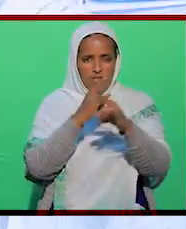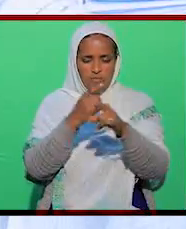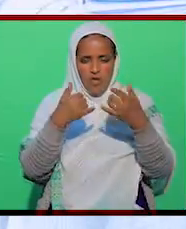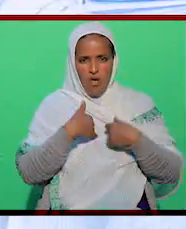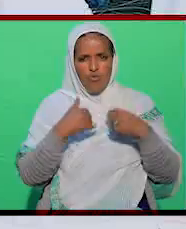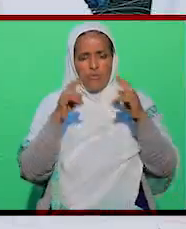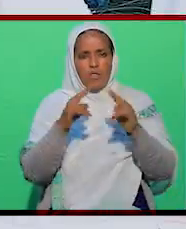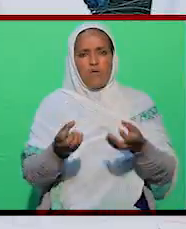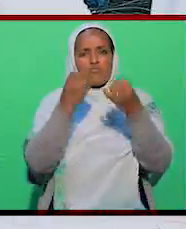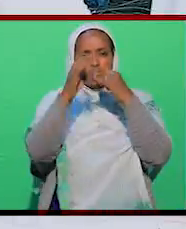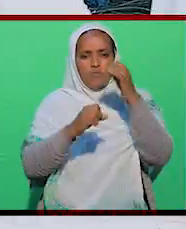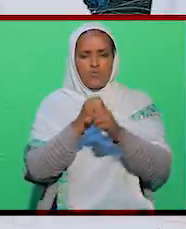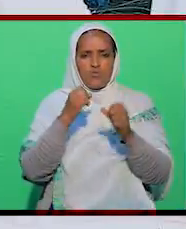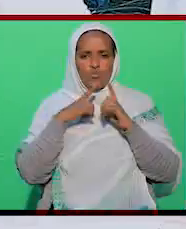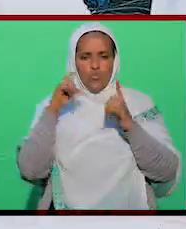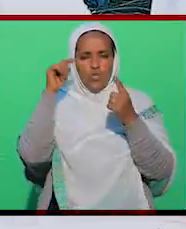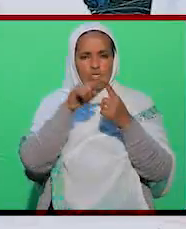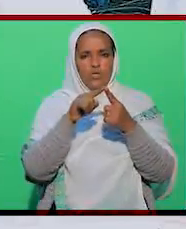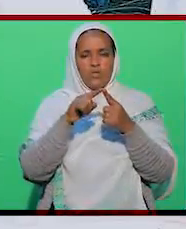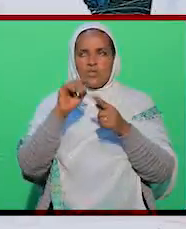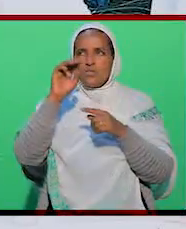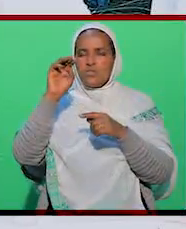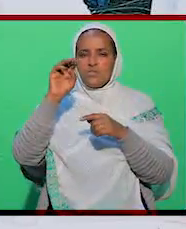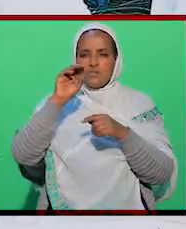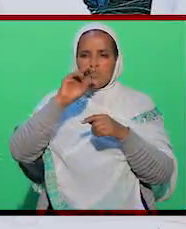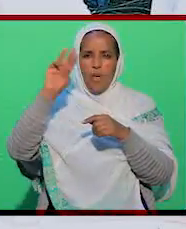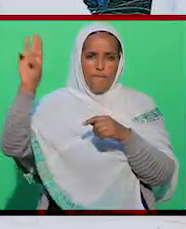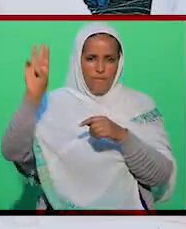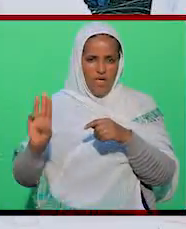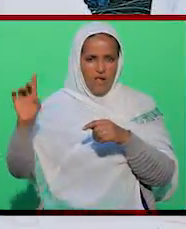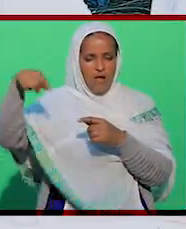አሁን ደግሞ በእኛ ዘመን አሁን የሚያሉ በጣም ብዙ ዓመት የኖሩ የሆነ ቦታ ናቸው ወደ ሰሜ